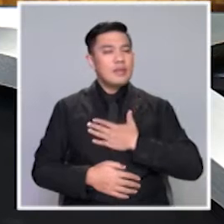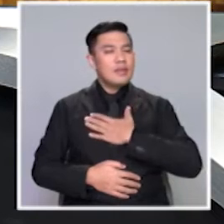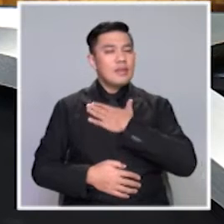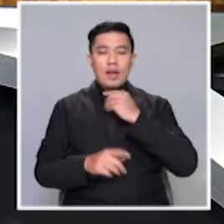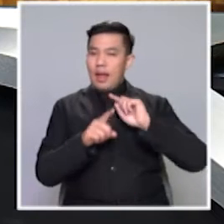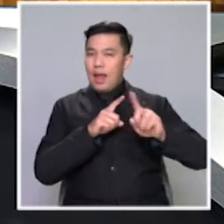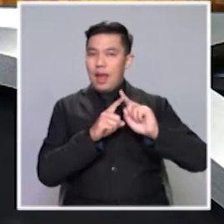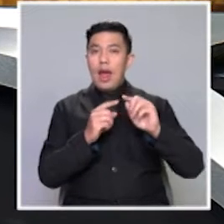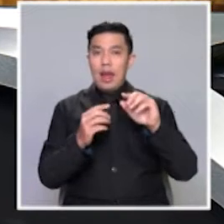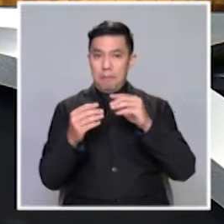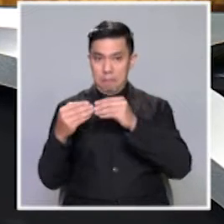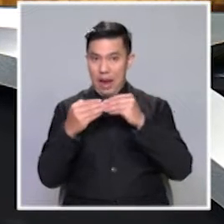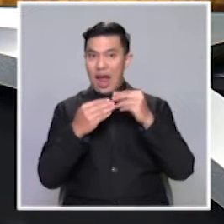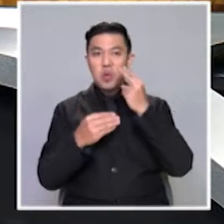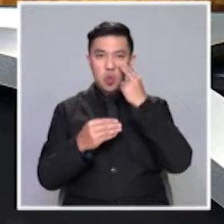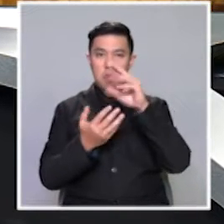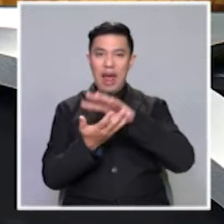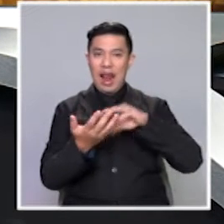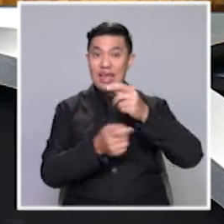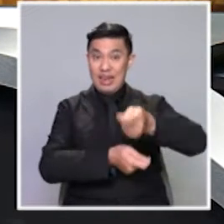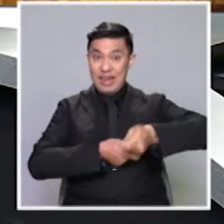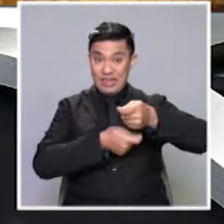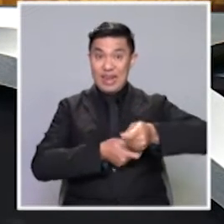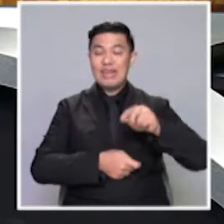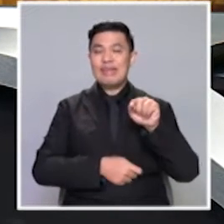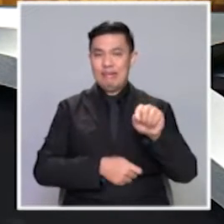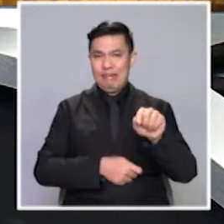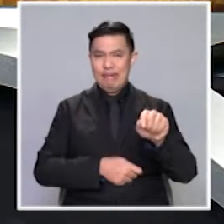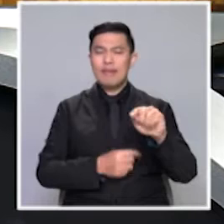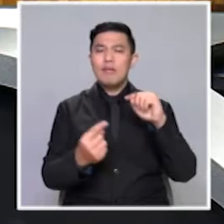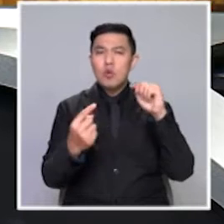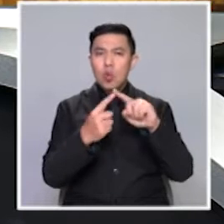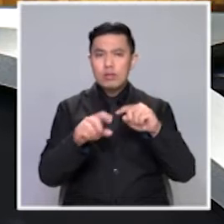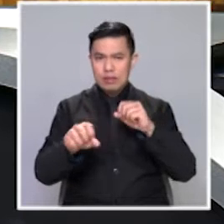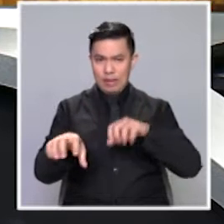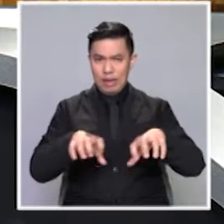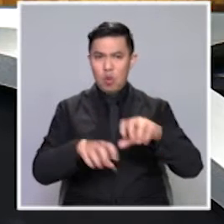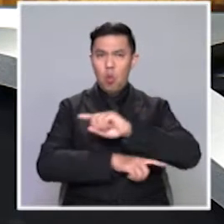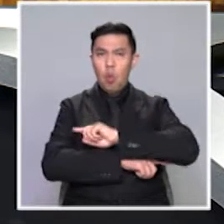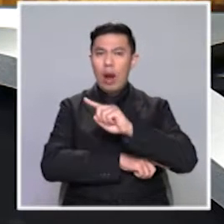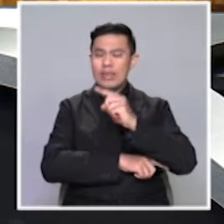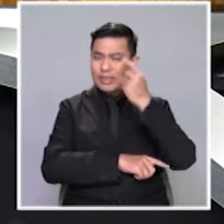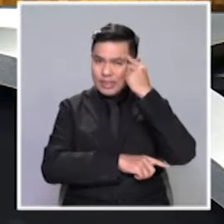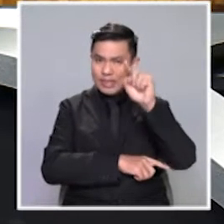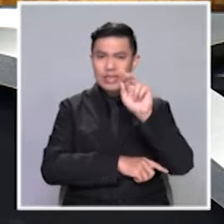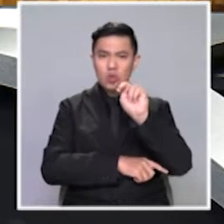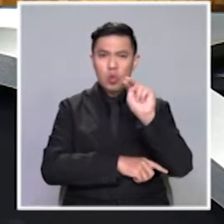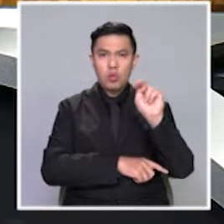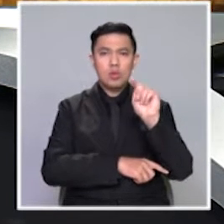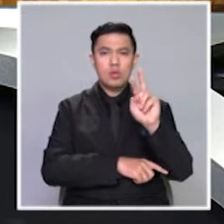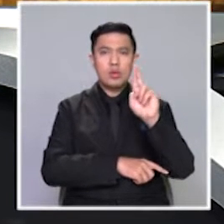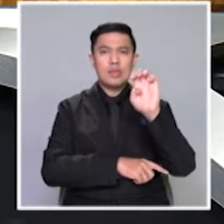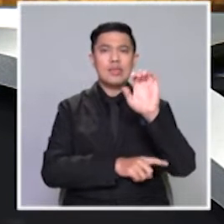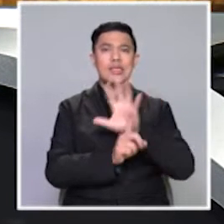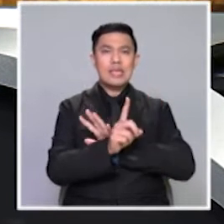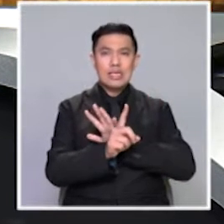วันนี้จะพาไปที่มหาวิทยาลัยเกษตรศาสตร์ที่บางเขนเนี่ยนะครับที่มหาวิทยาลัยแห่งนี้ครับเตรียมจัดงานวันที่ระลึกวันดนตรีทรงปลูกดนตรีทร